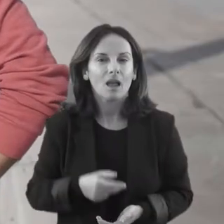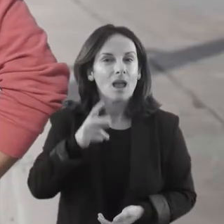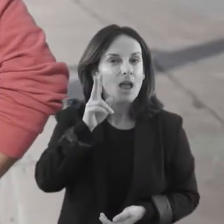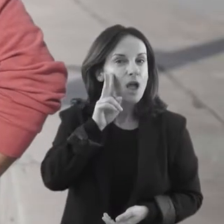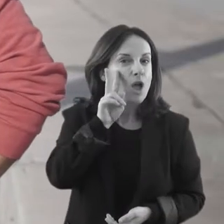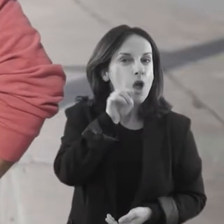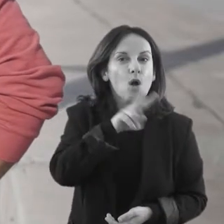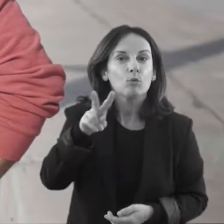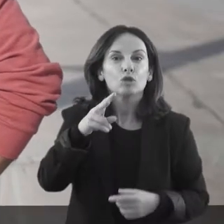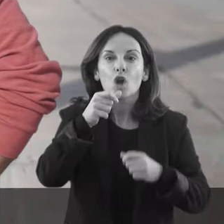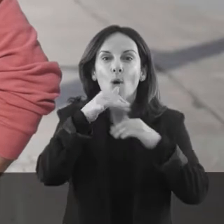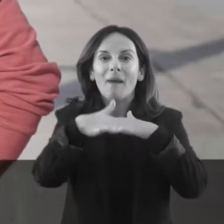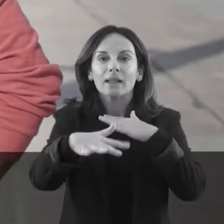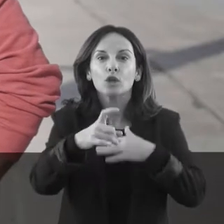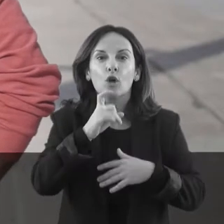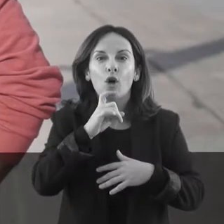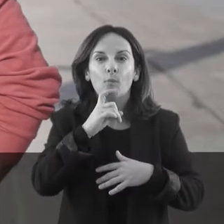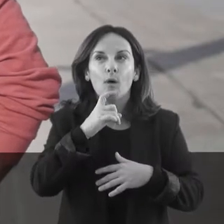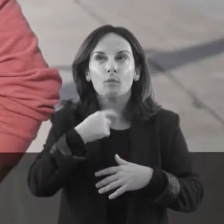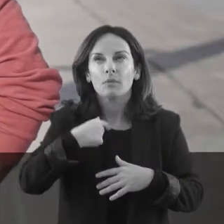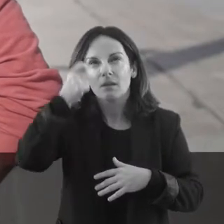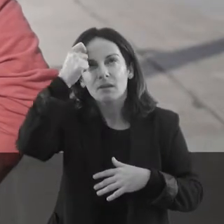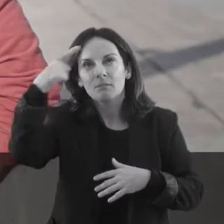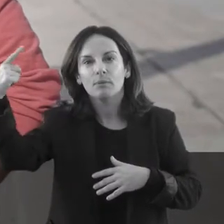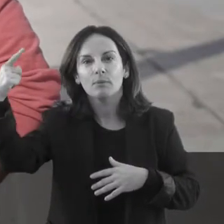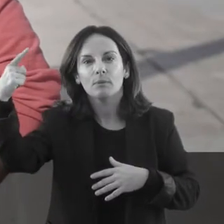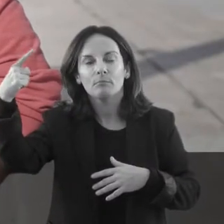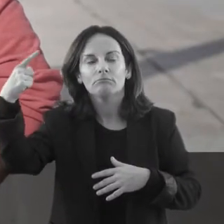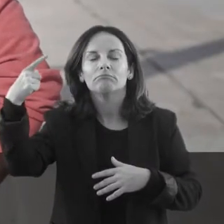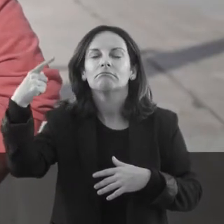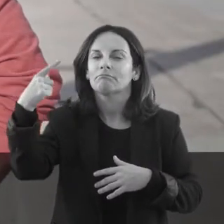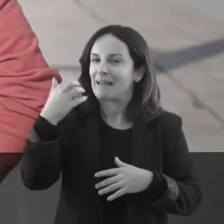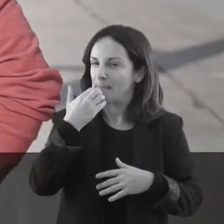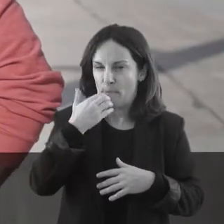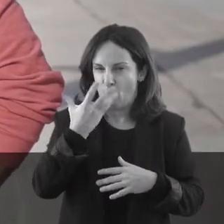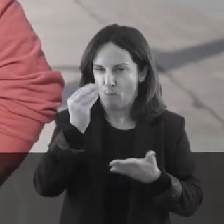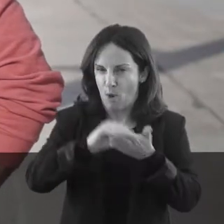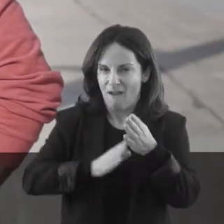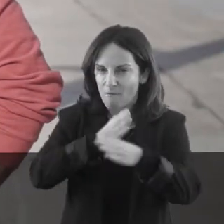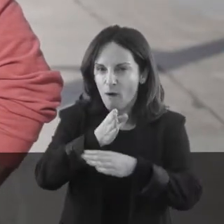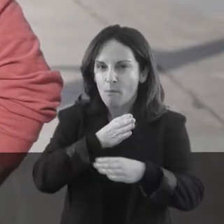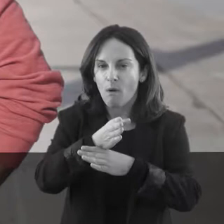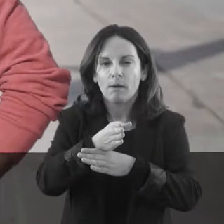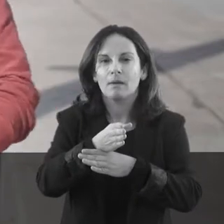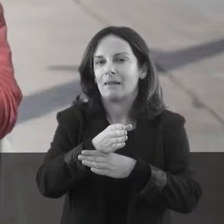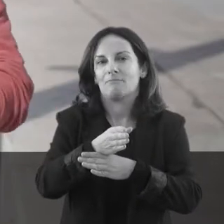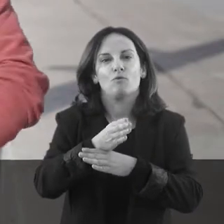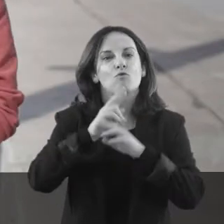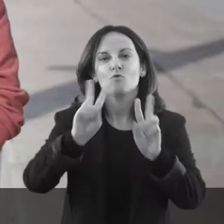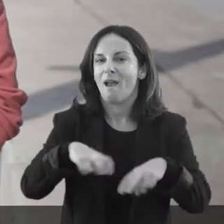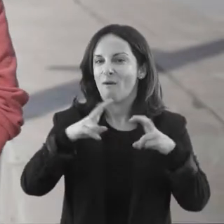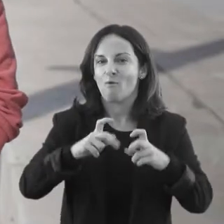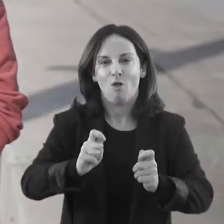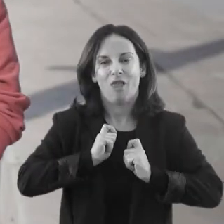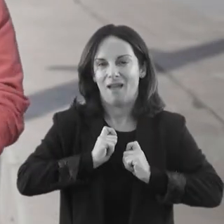A mi m'agradaria un museu en què quan que te generaràs cada vegada que hi vas una experiència nova,